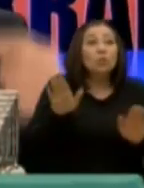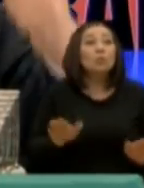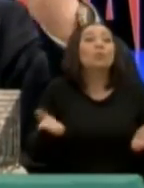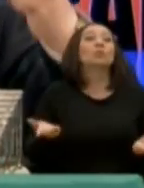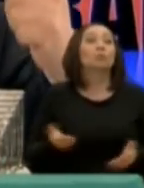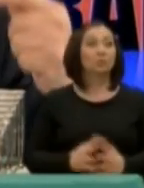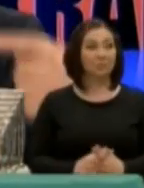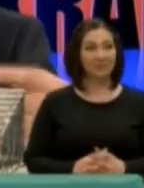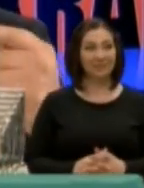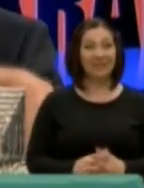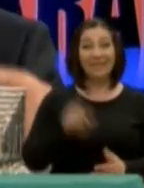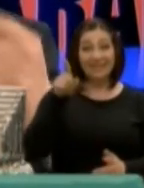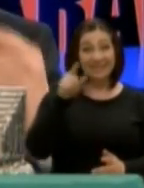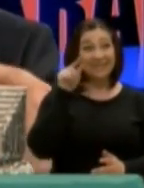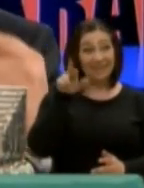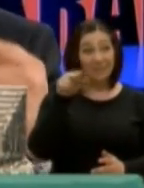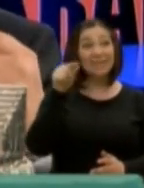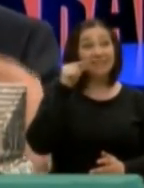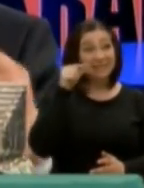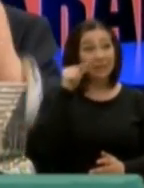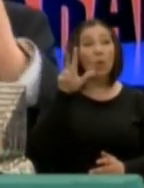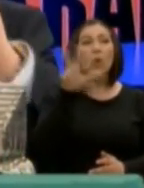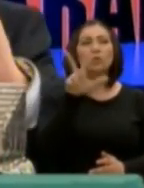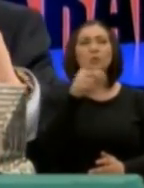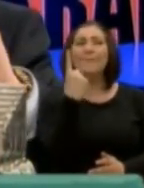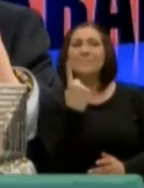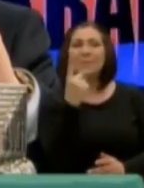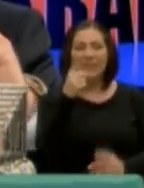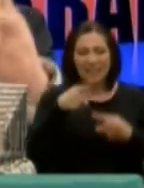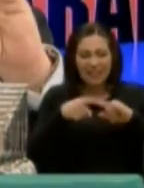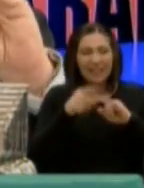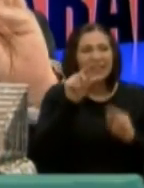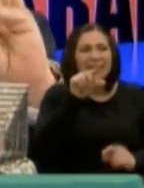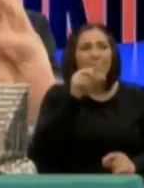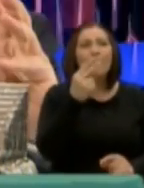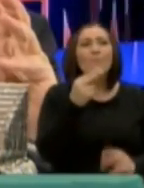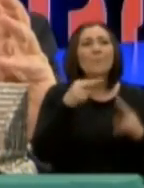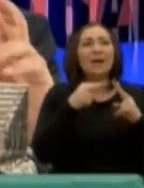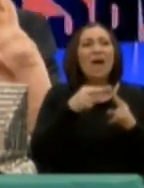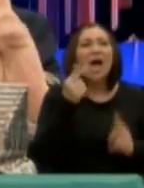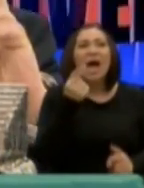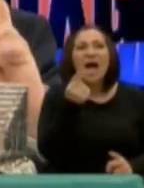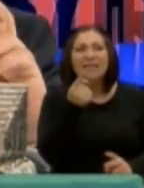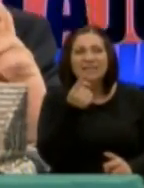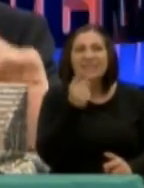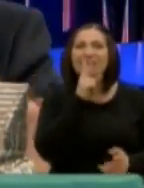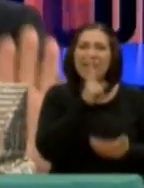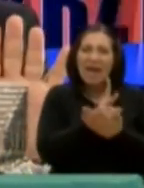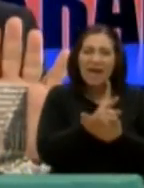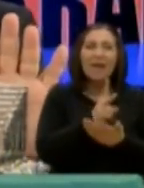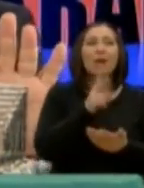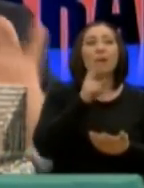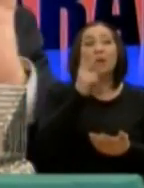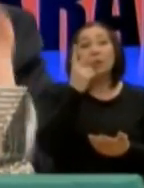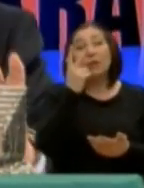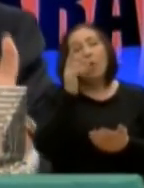çünkü. Sizin gibi insanın sadece 30'da biridir bir dilim baklava. Demek ki bir şeyin azı karar. Ortası yarar, çoğu zarar.